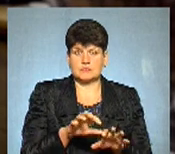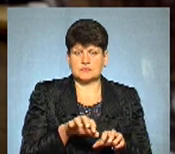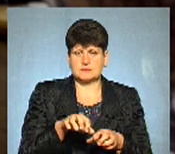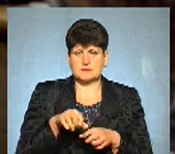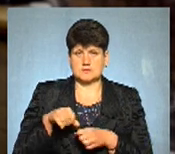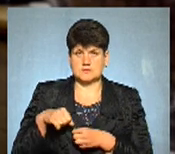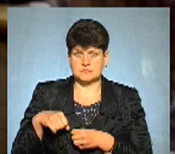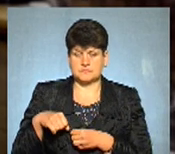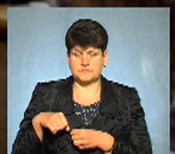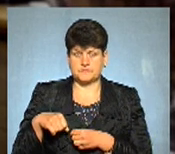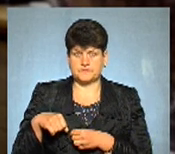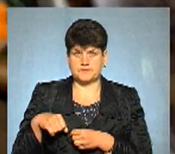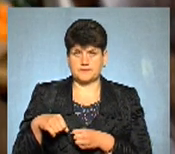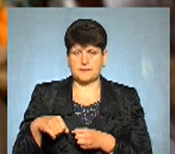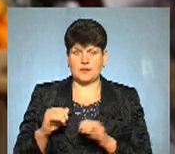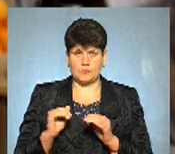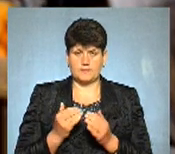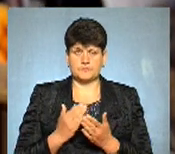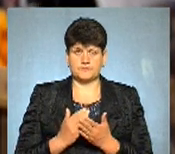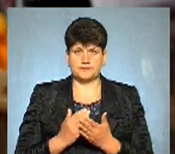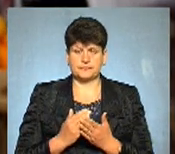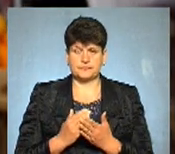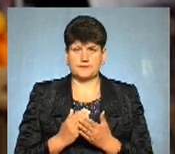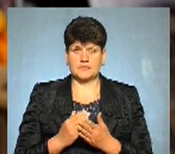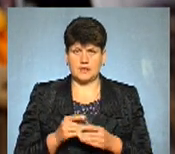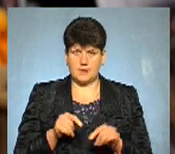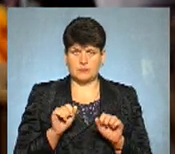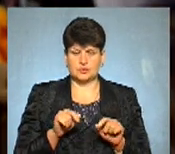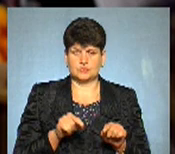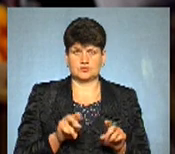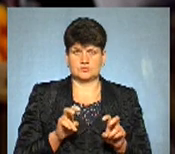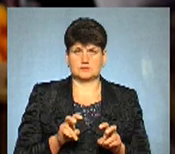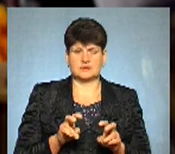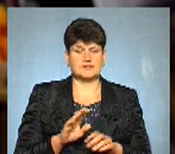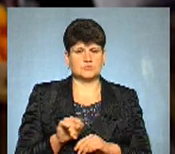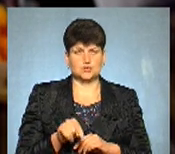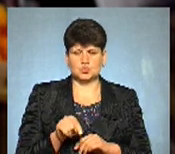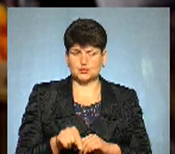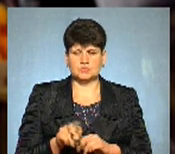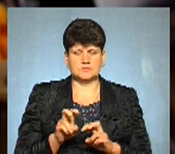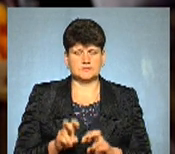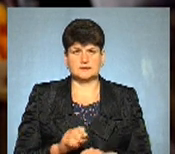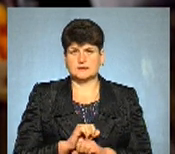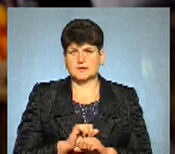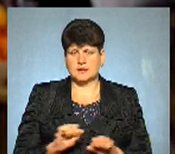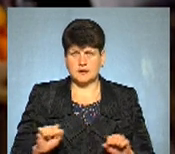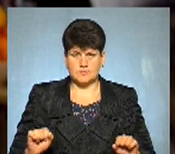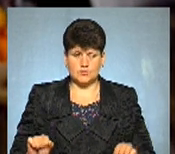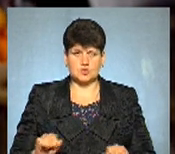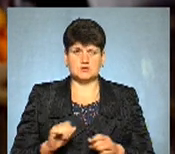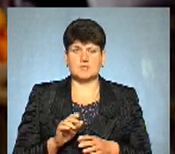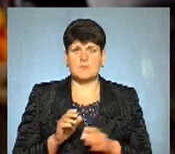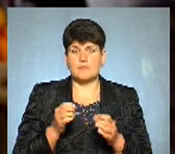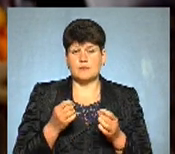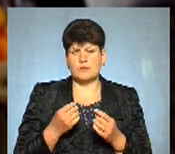і тобто до певного обмеження. Можна випити каву чи ні? Тут всередині не можна, присідати також не